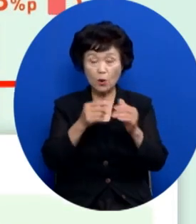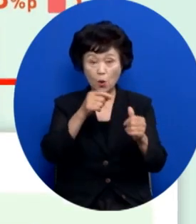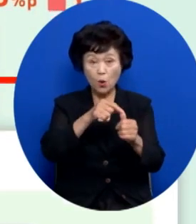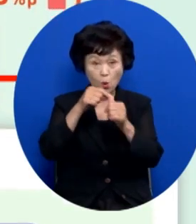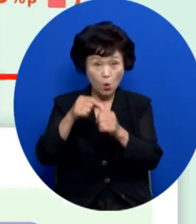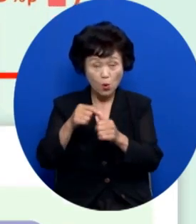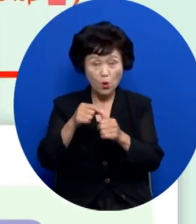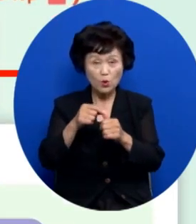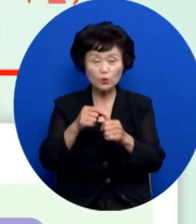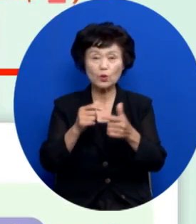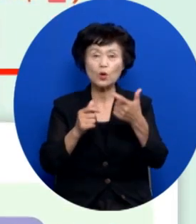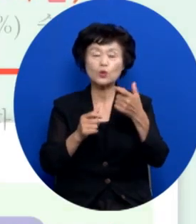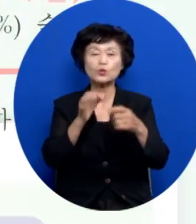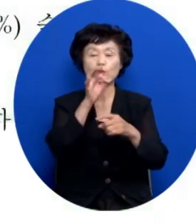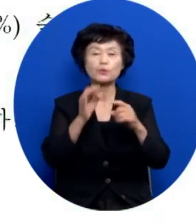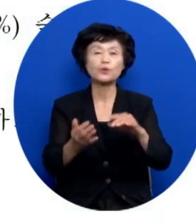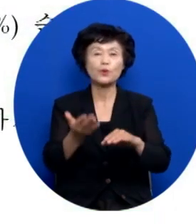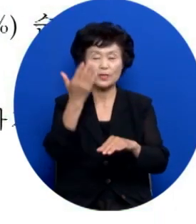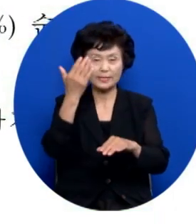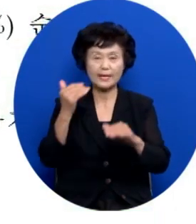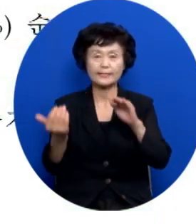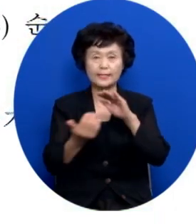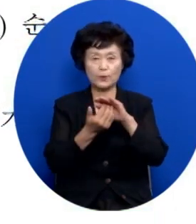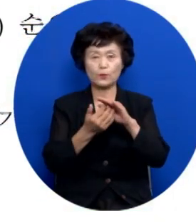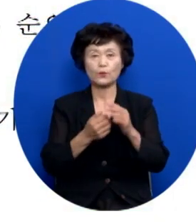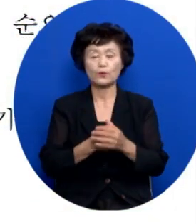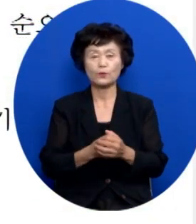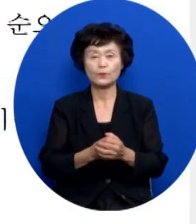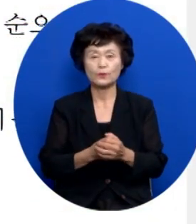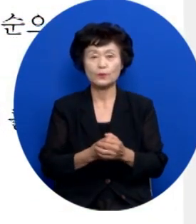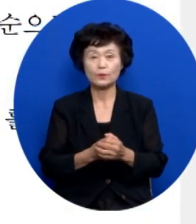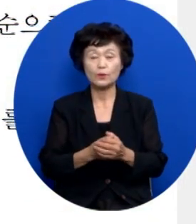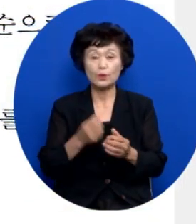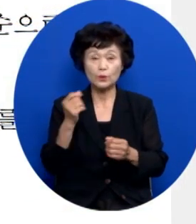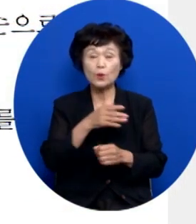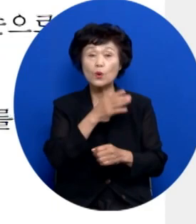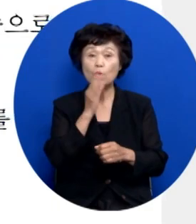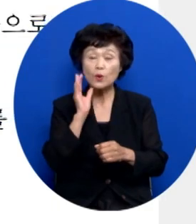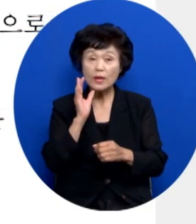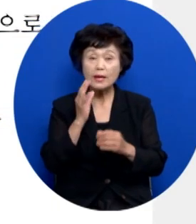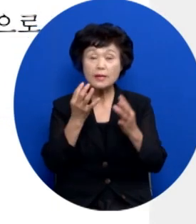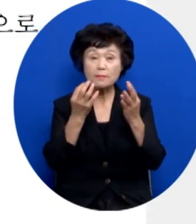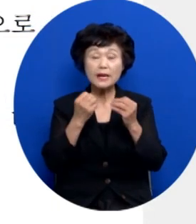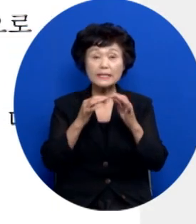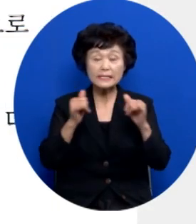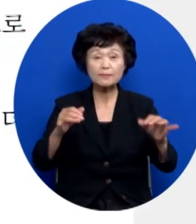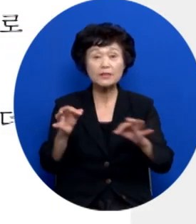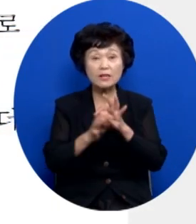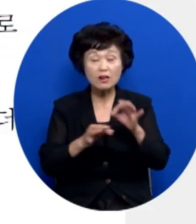60%에 육박하면서 최고치를 경신한 것으로 나타났습니다. 또 고령층 인구 10명 가운데